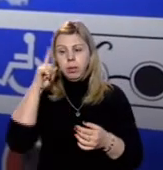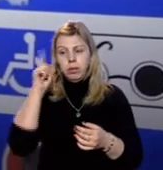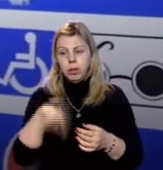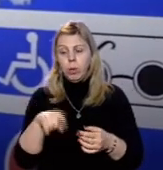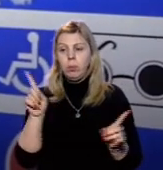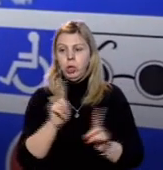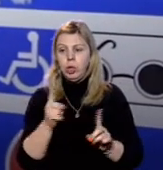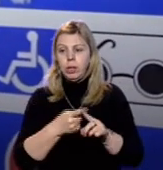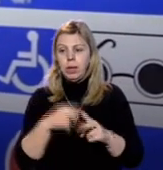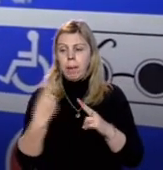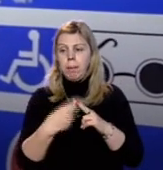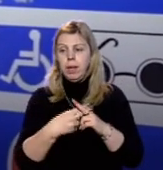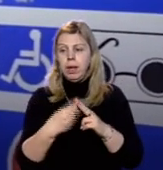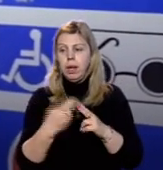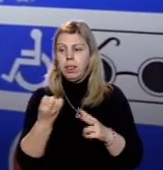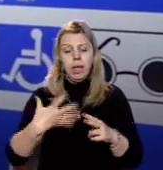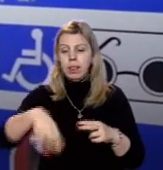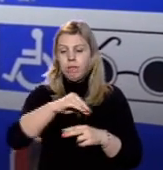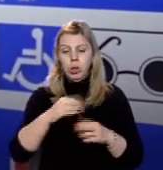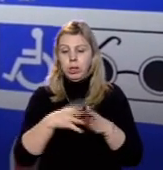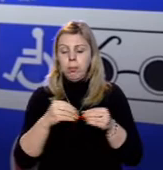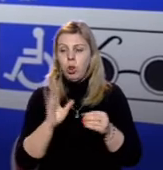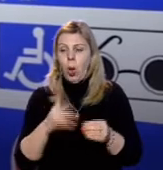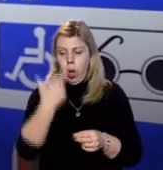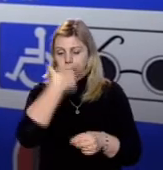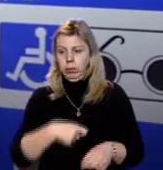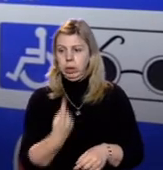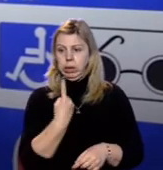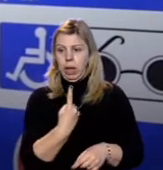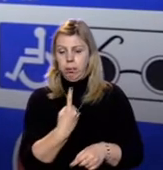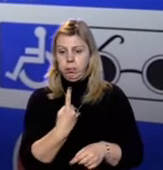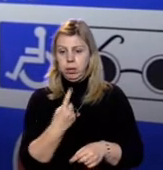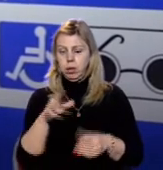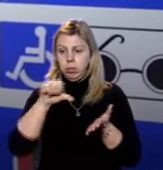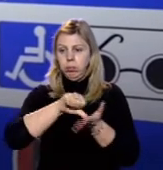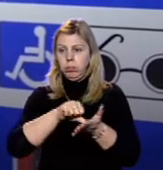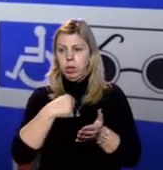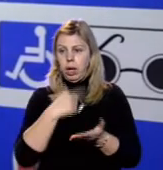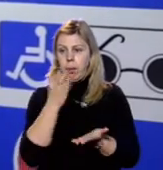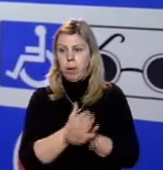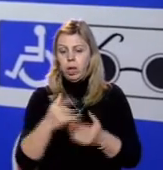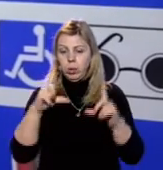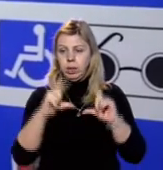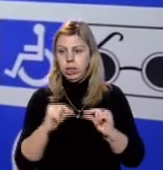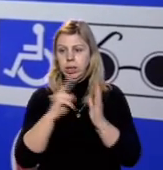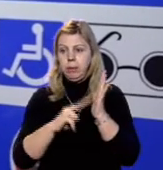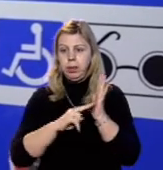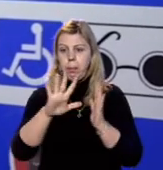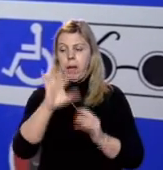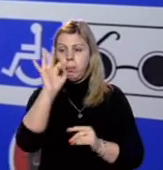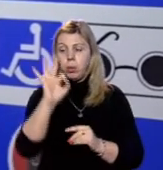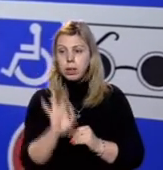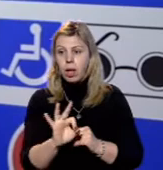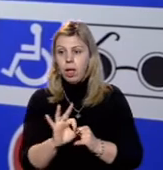це пільга діє не на всю сім'ю, а діє тільки на мене одного. На одного члена сім'ї це я маю знижку як